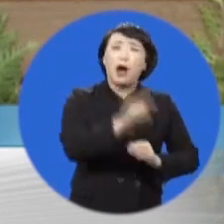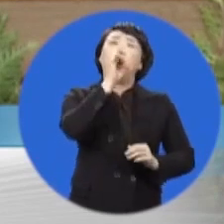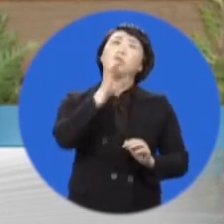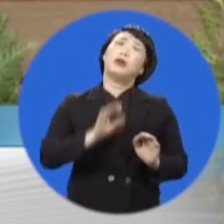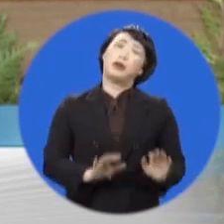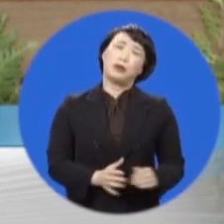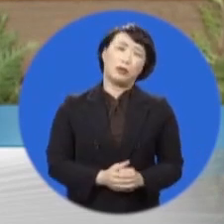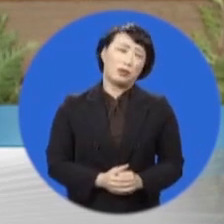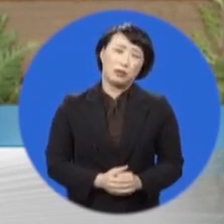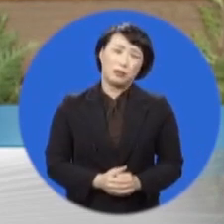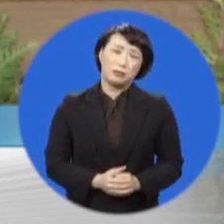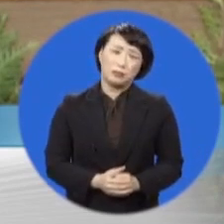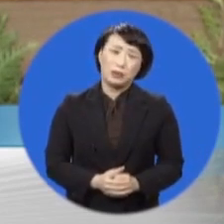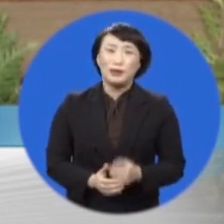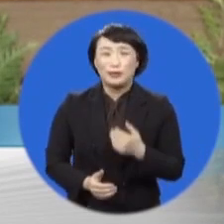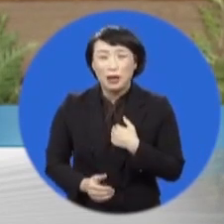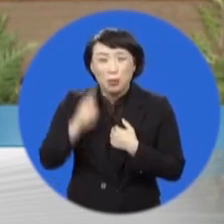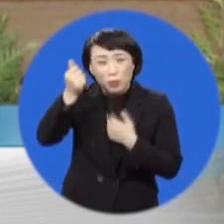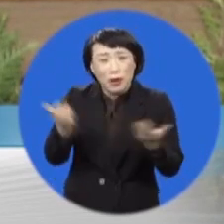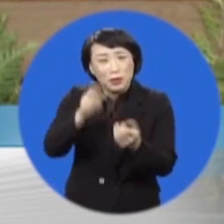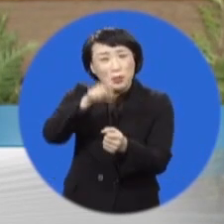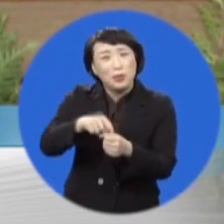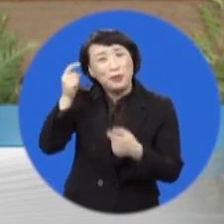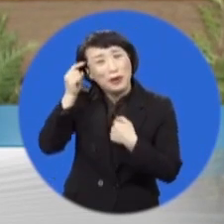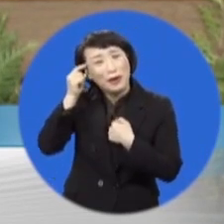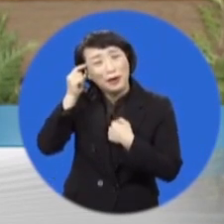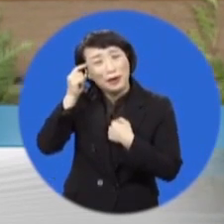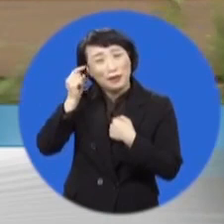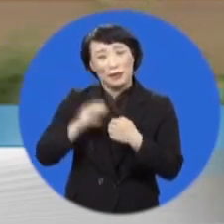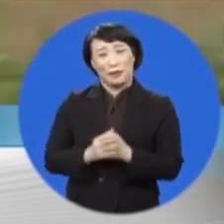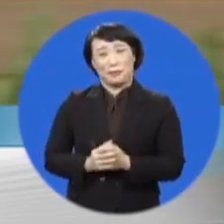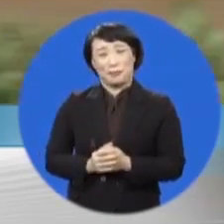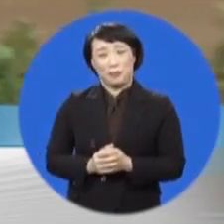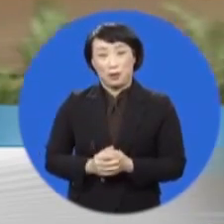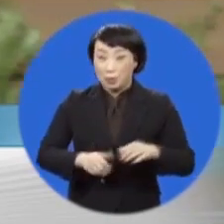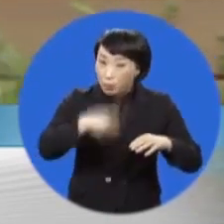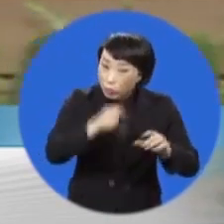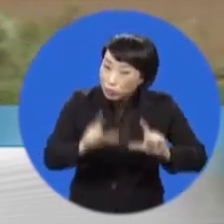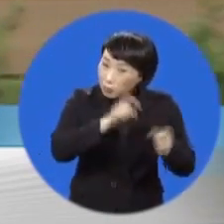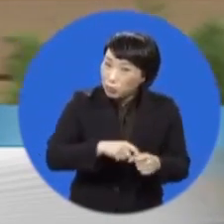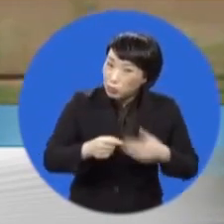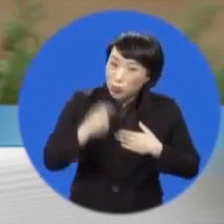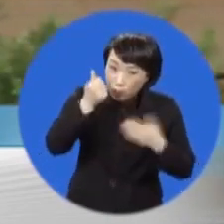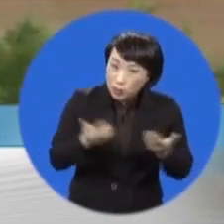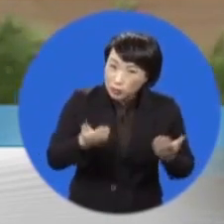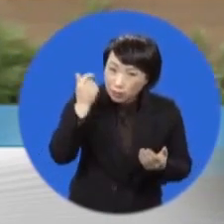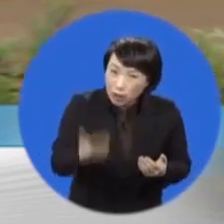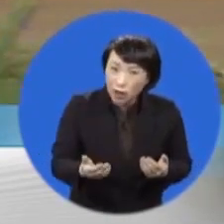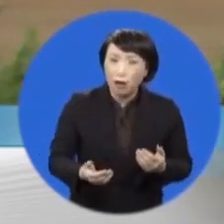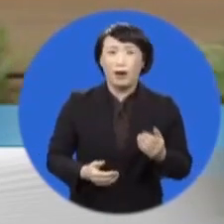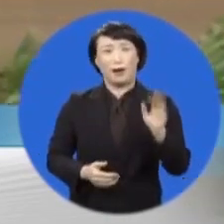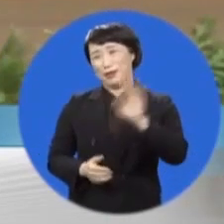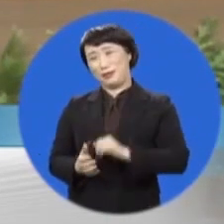난다 친한 목회의 뭐 들어 옵니까 으 먹고 살라고 나이 으